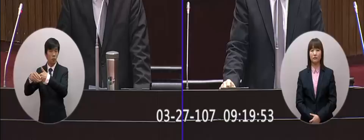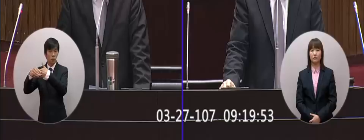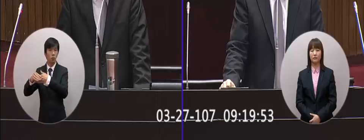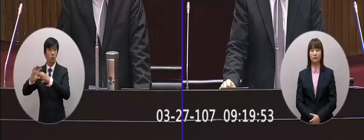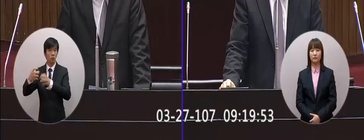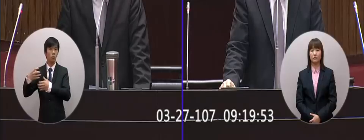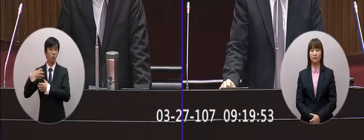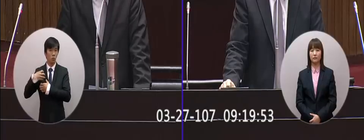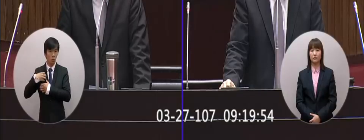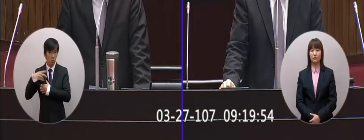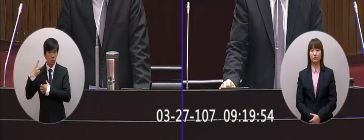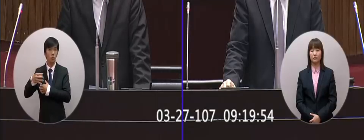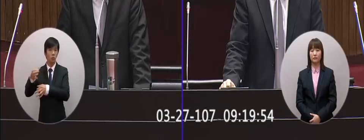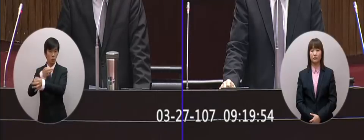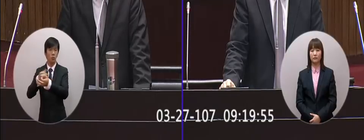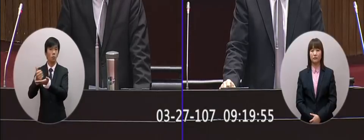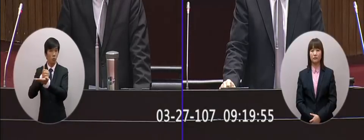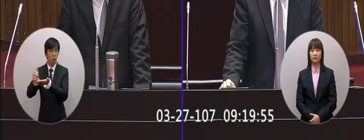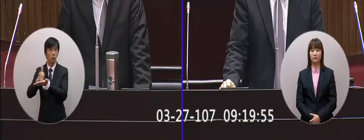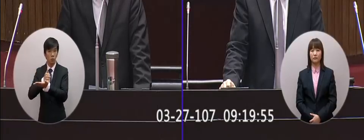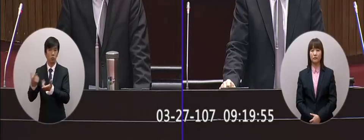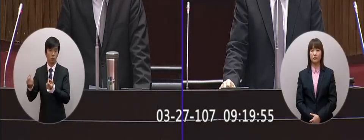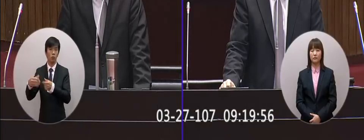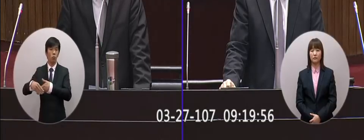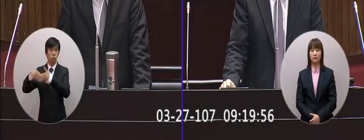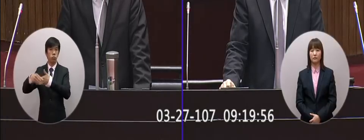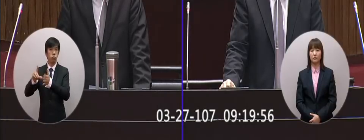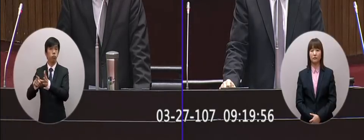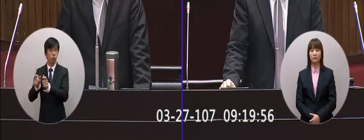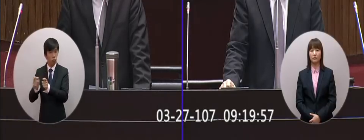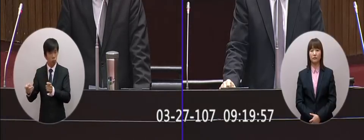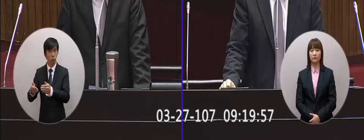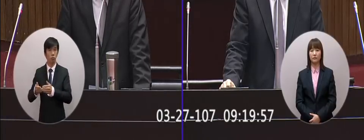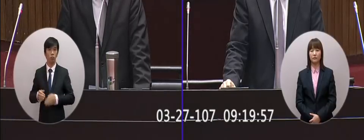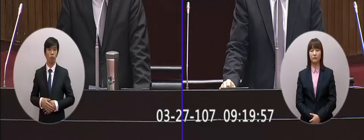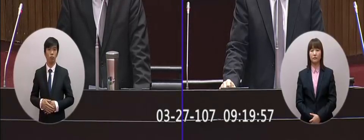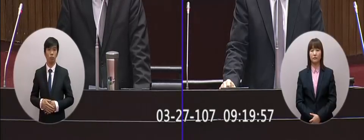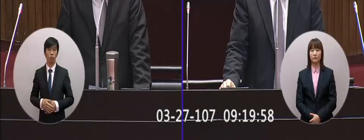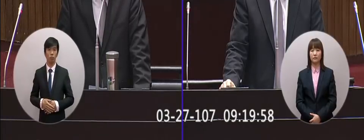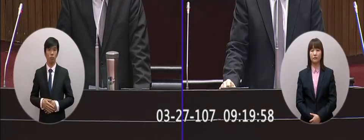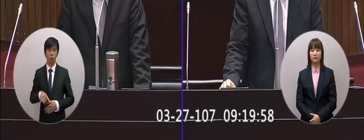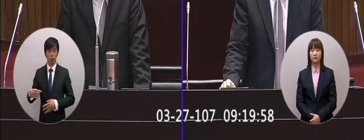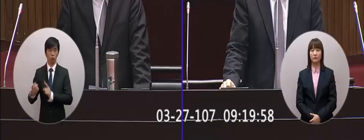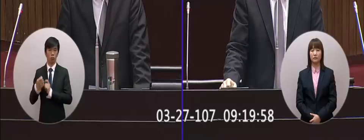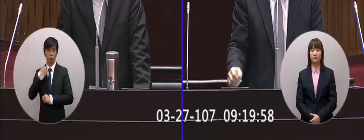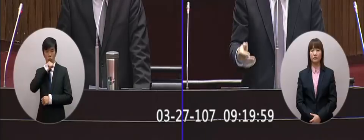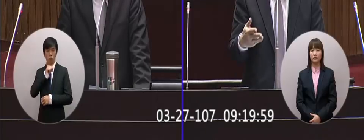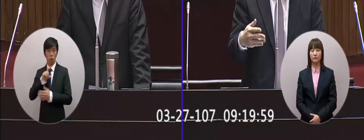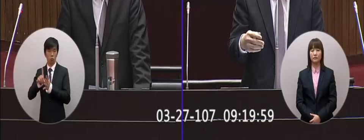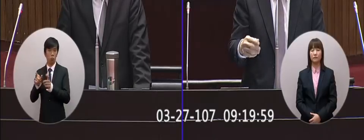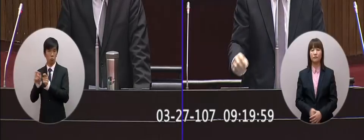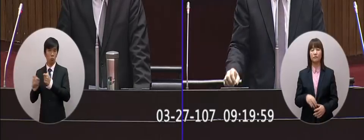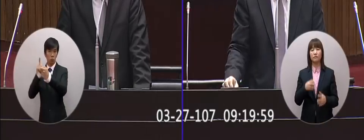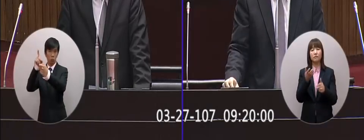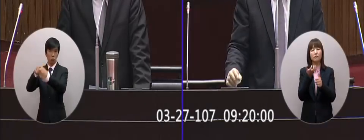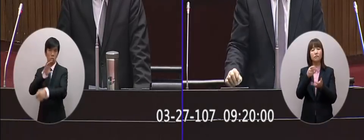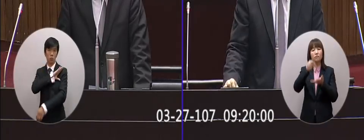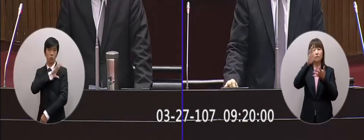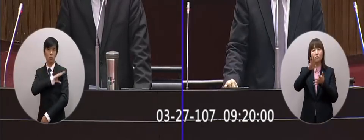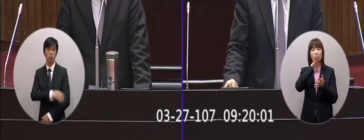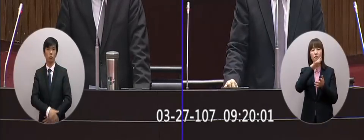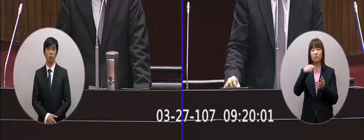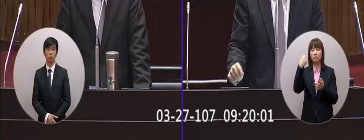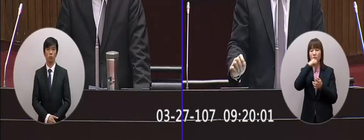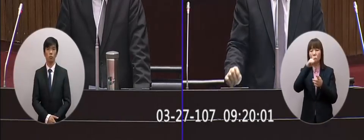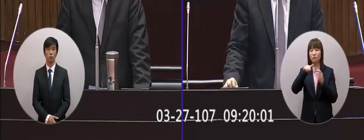至于经贸的这个合作，这对台湾长期而言的话，这是我们应该要走的路。 刚刚院长有提到了，其实